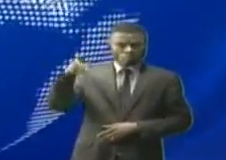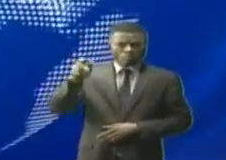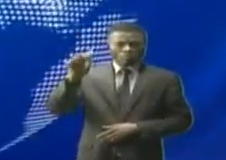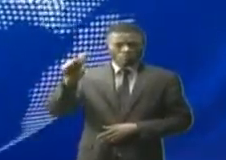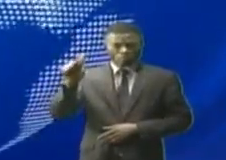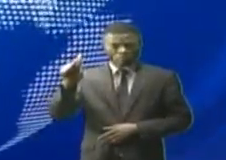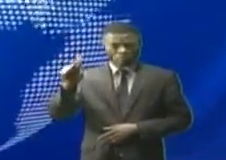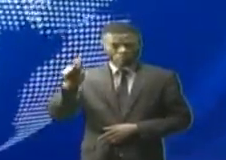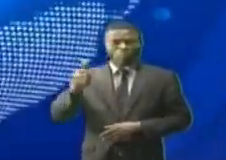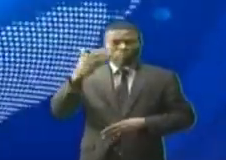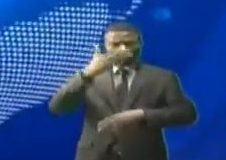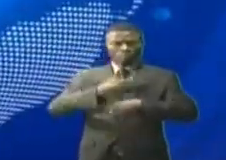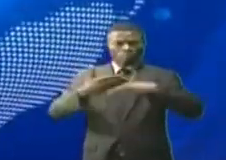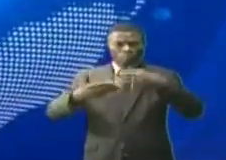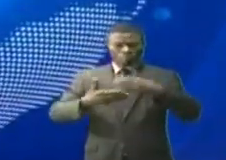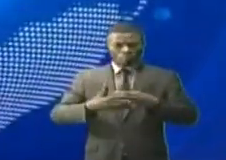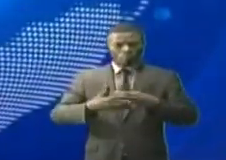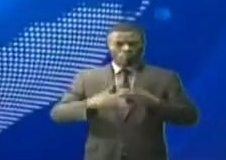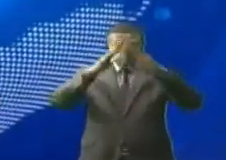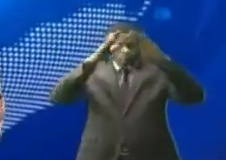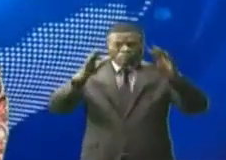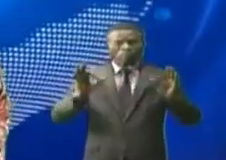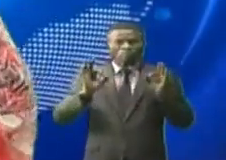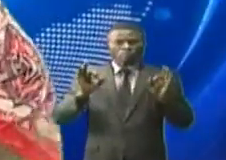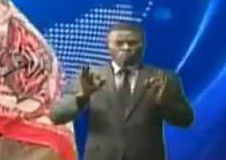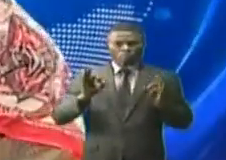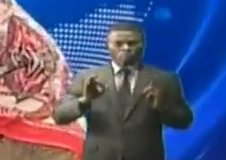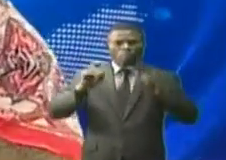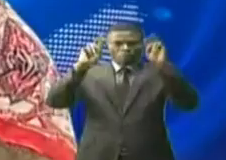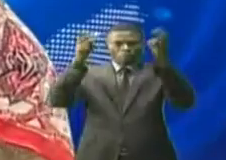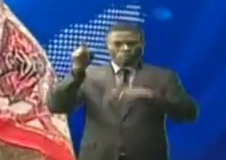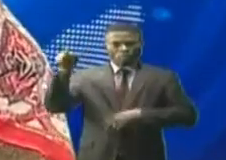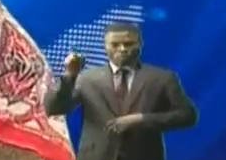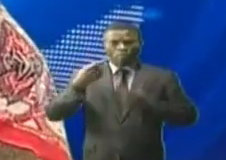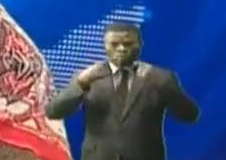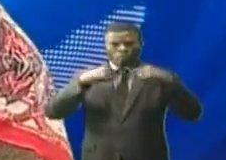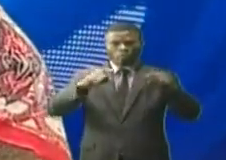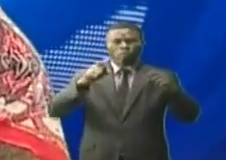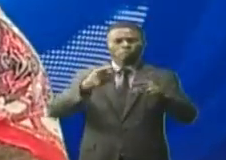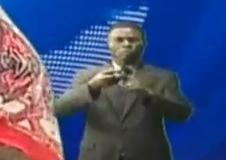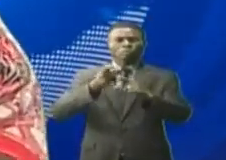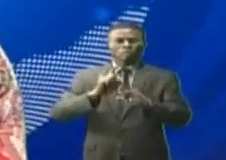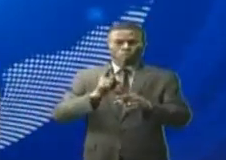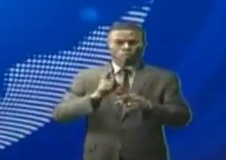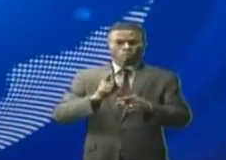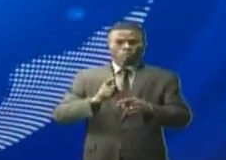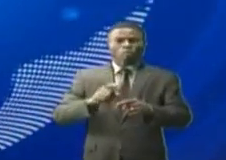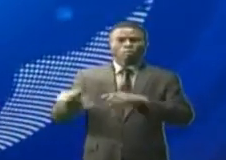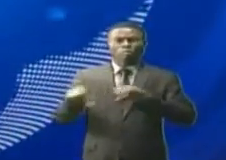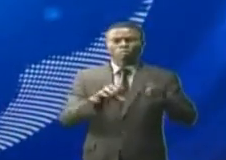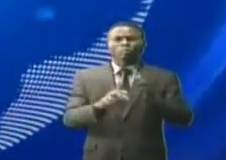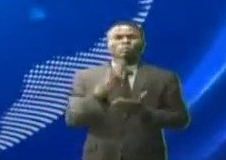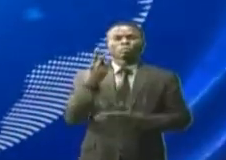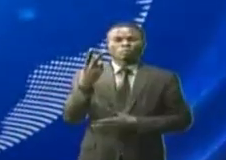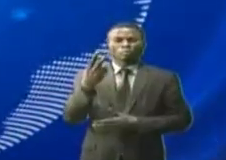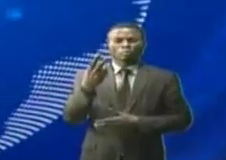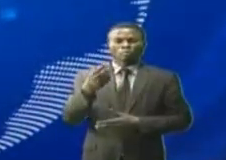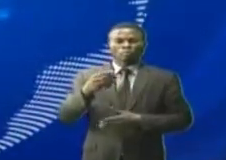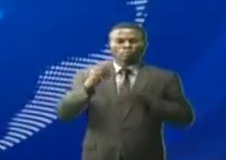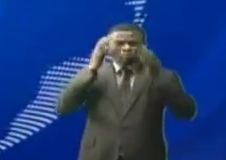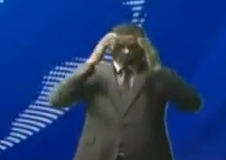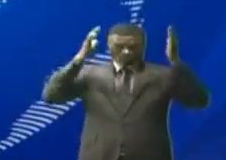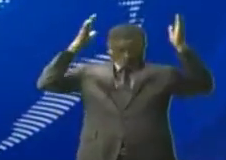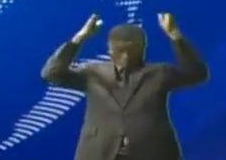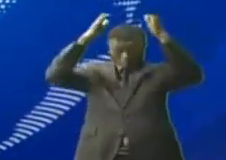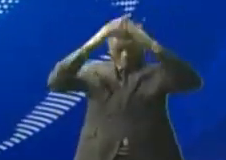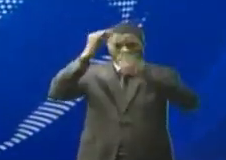annonce la construction du nouveau campus à Kananga. L'annonce a été faite au cours de la double cérémonie des collations de grades